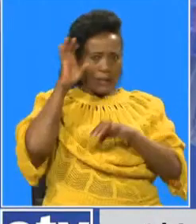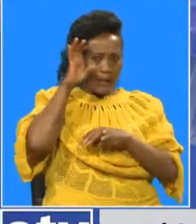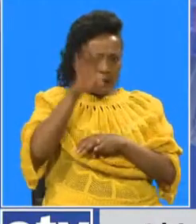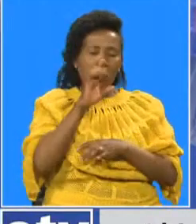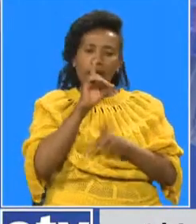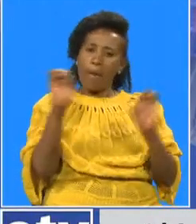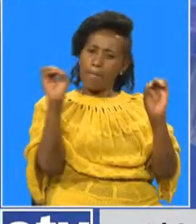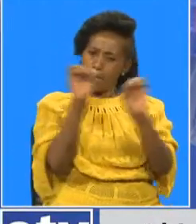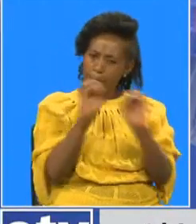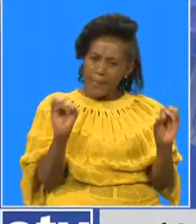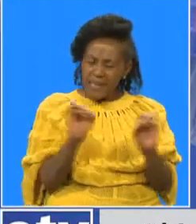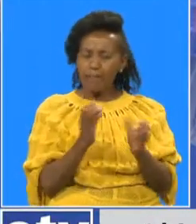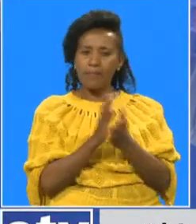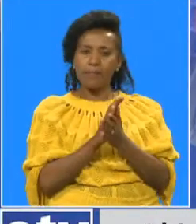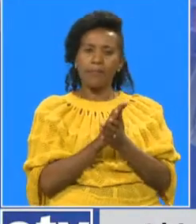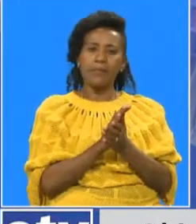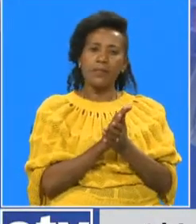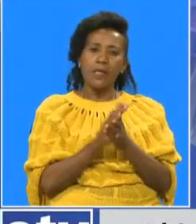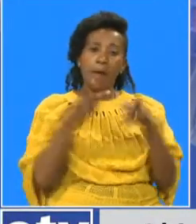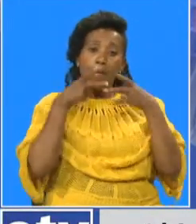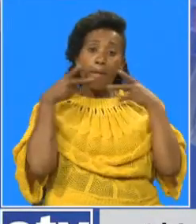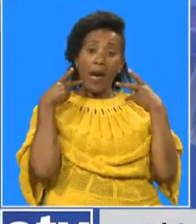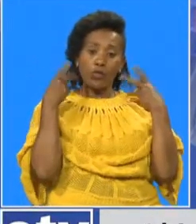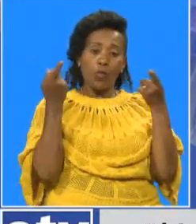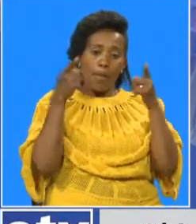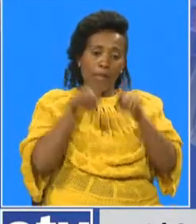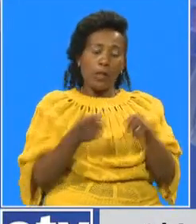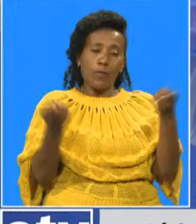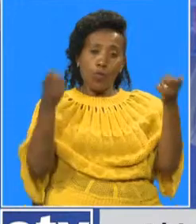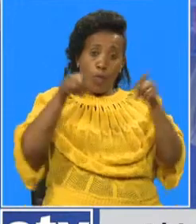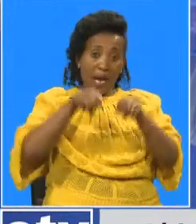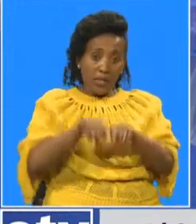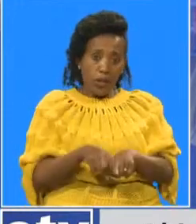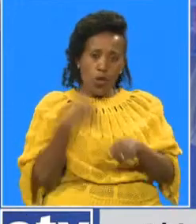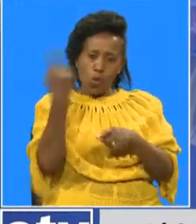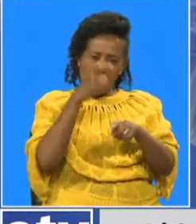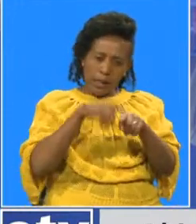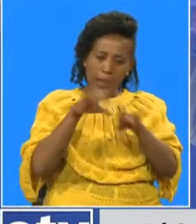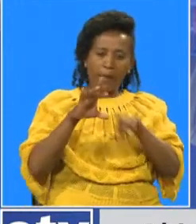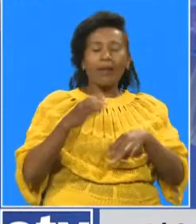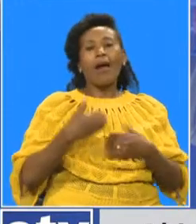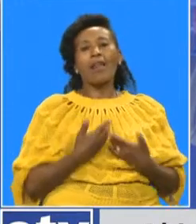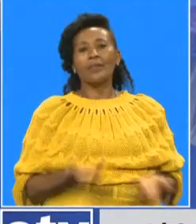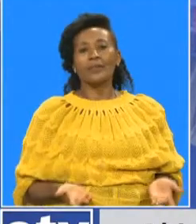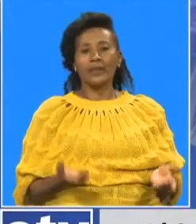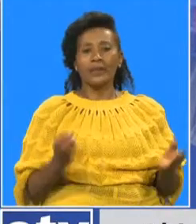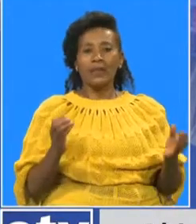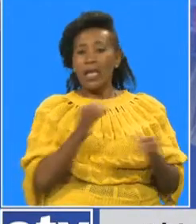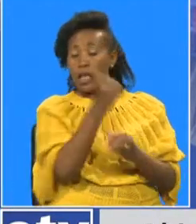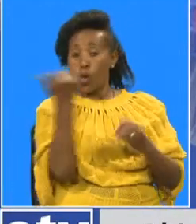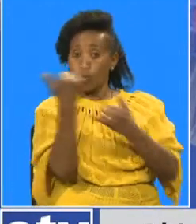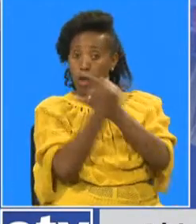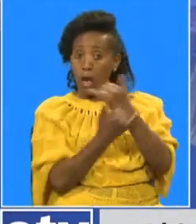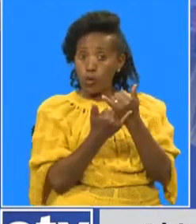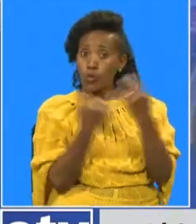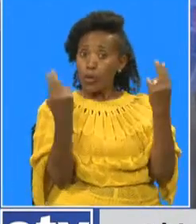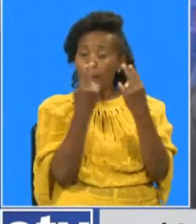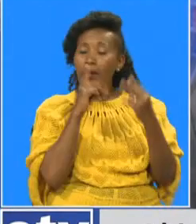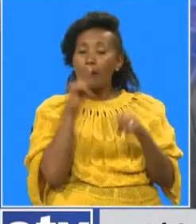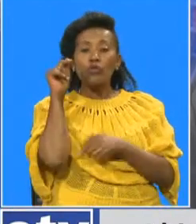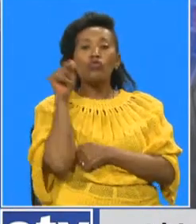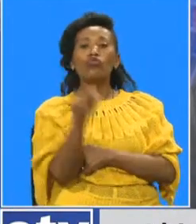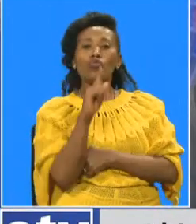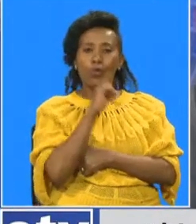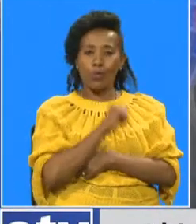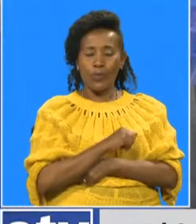ግዴታ። ምንም ባይዘዎች ማስኩ መቼም ይሁን መቼም ሁሌ ማድረግ አለብህ። ምንም ሌሎች ሀገሮች አሁን የተጠቀሙበት እሱ